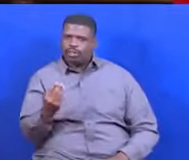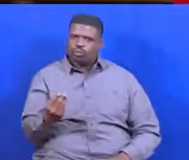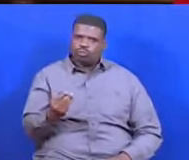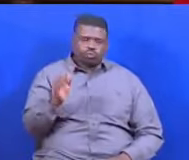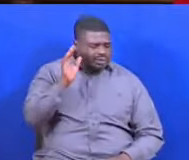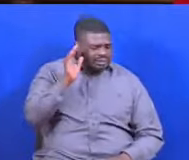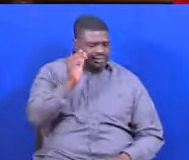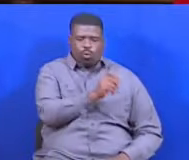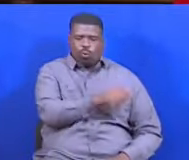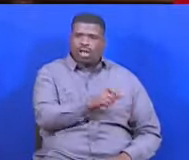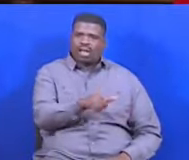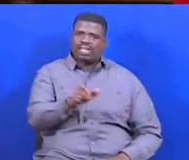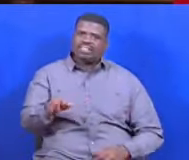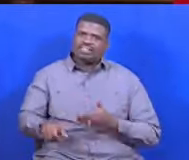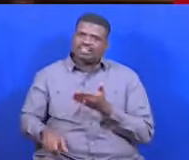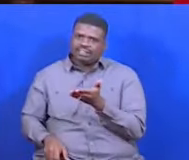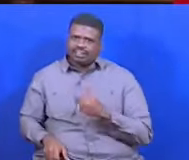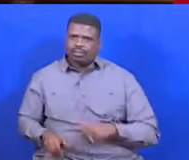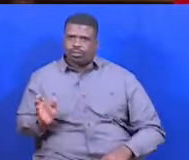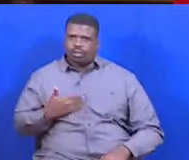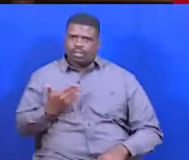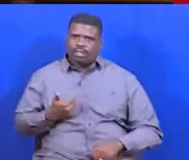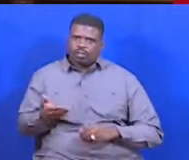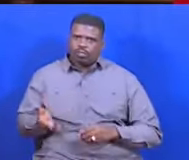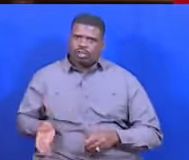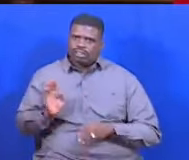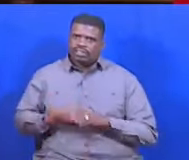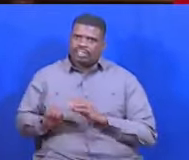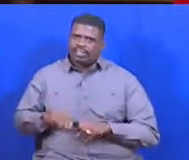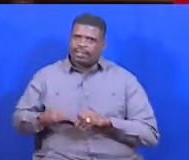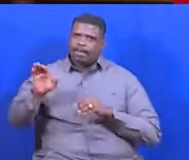Utasikia wananchi wanatakiwa watoe bima